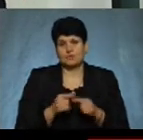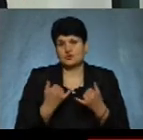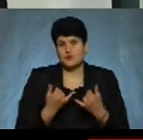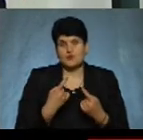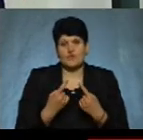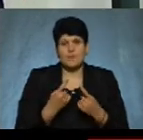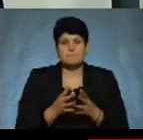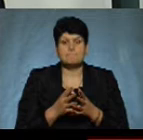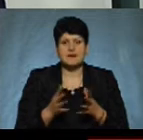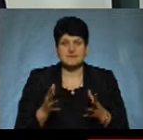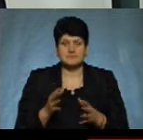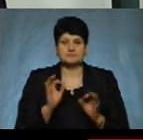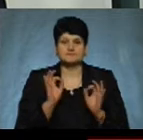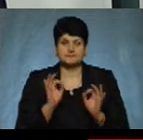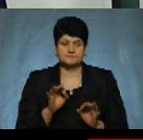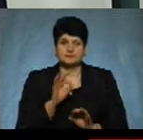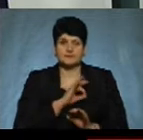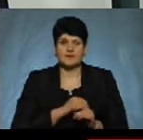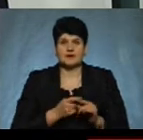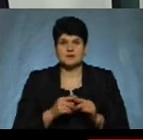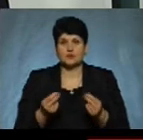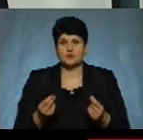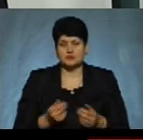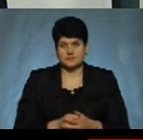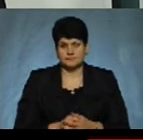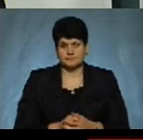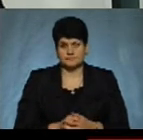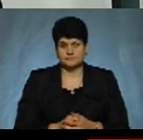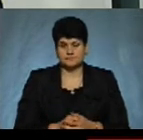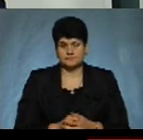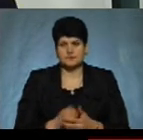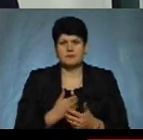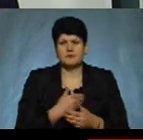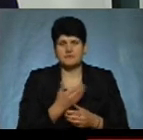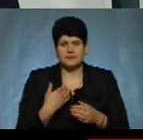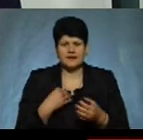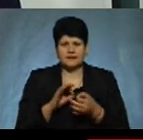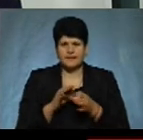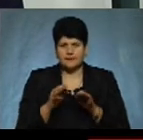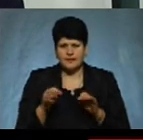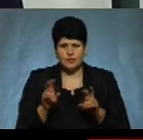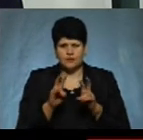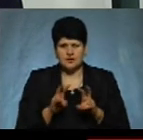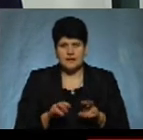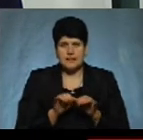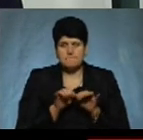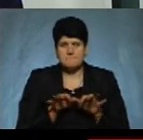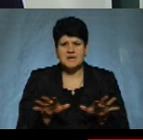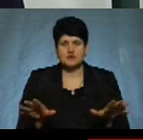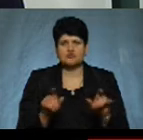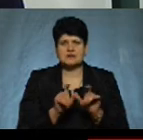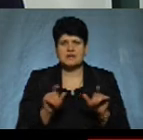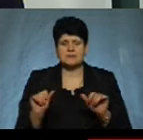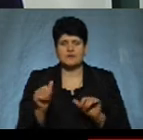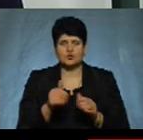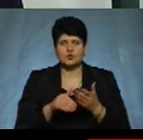про максимально раціональне використання тих коштів. Ми детально проаналізували мережу закладів первинної допомоги. Це